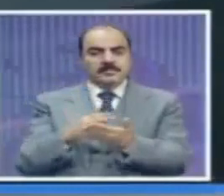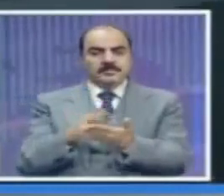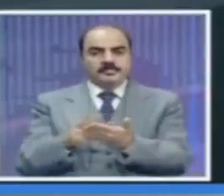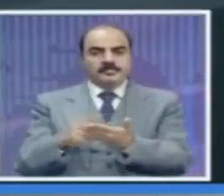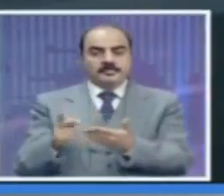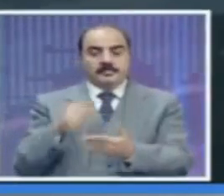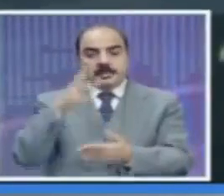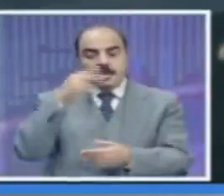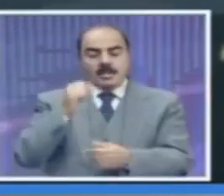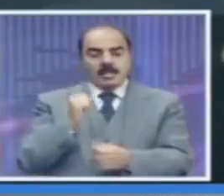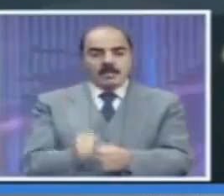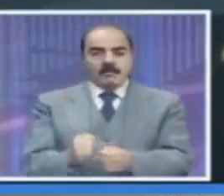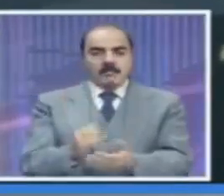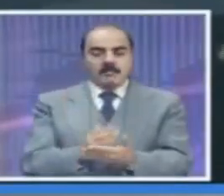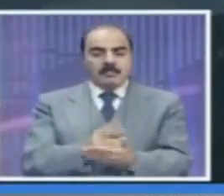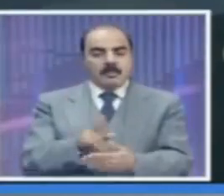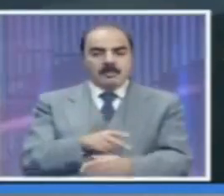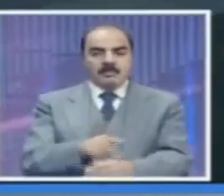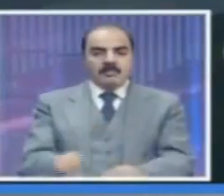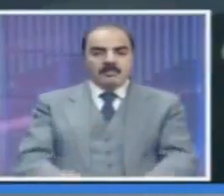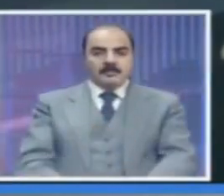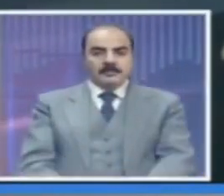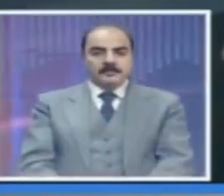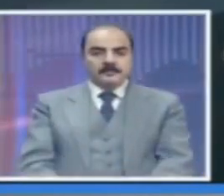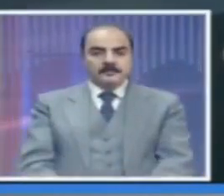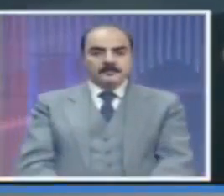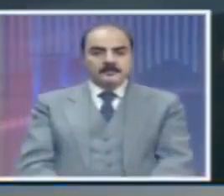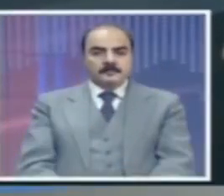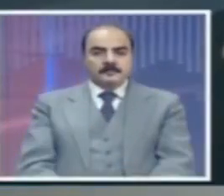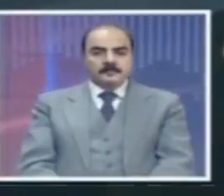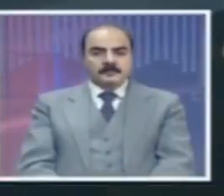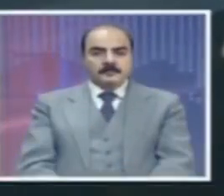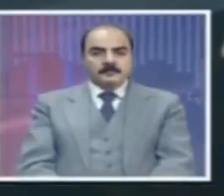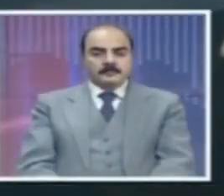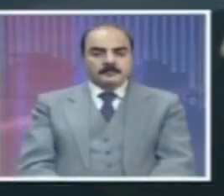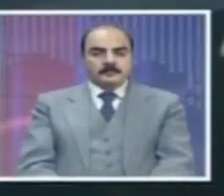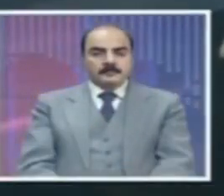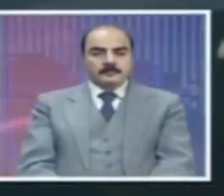التي تحمل توقيع سلفه ترامب.